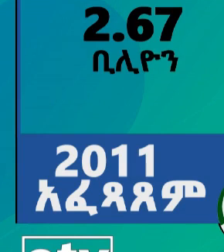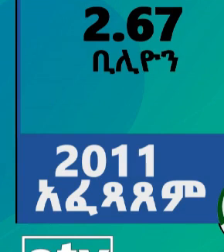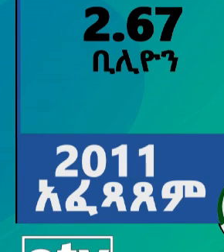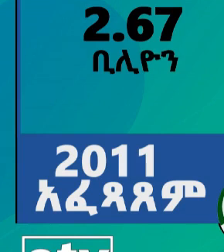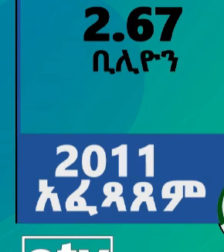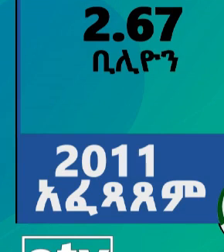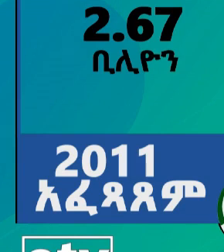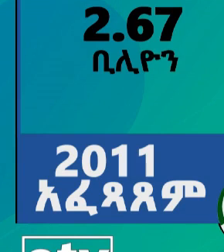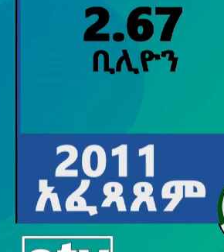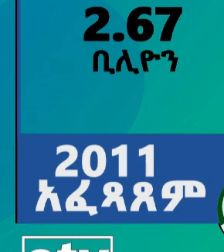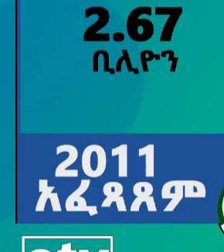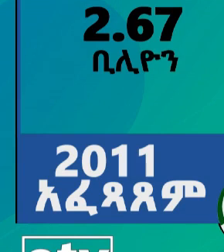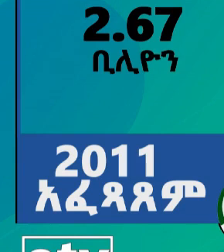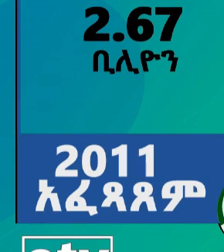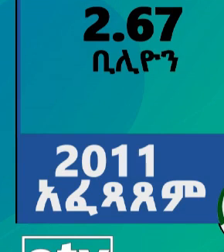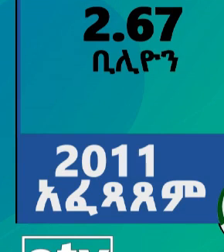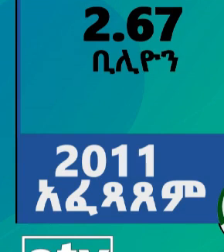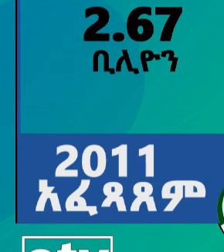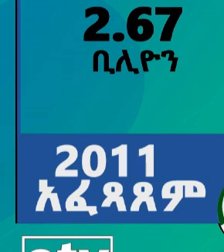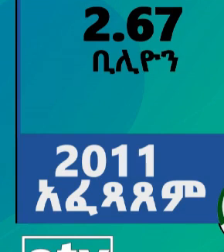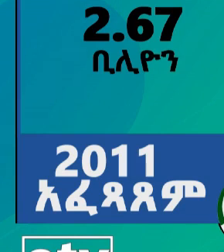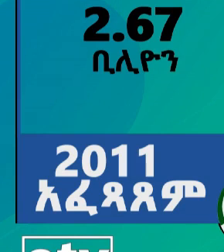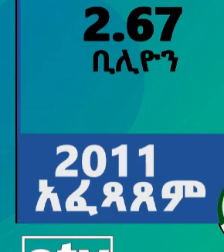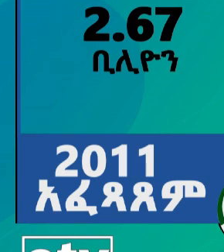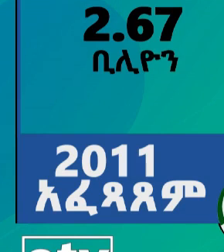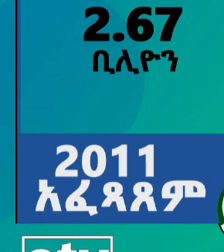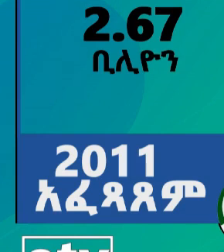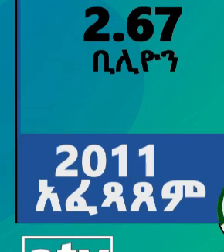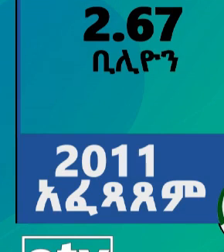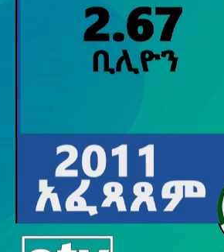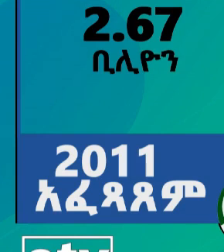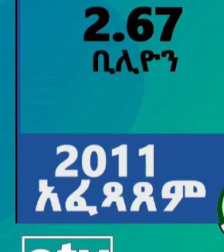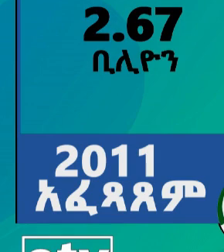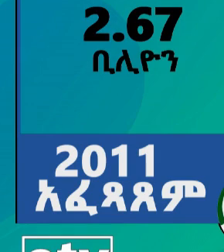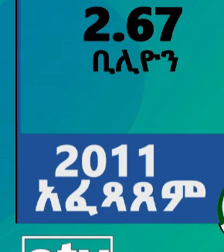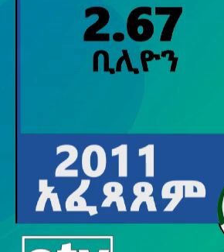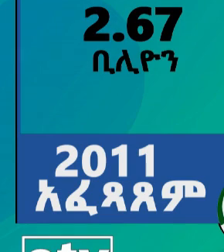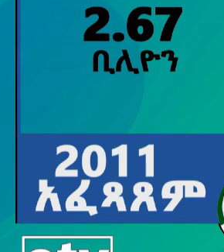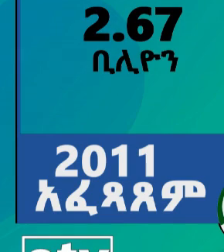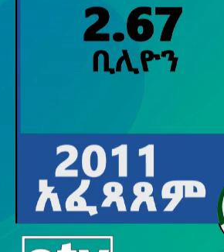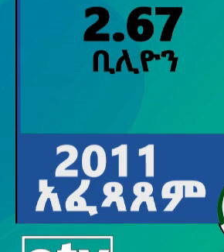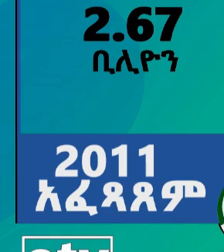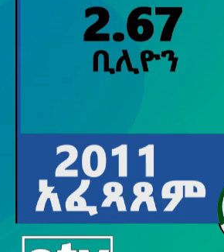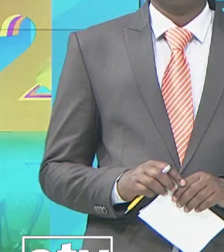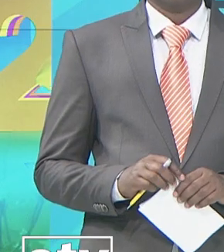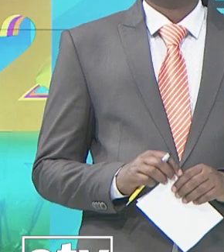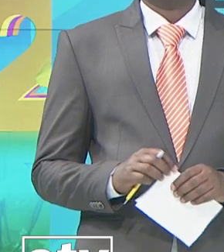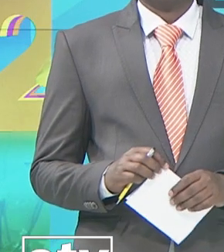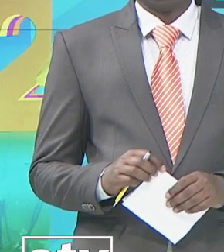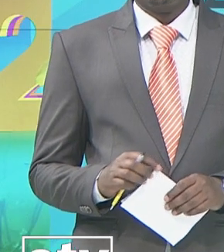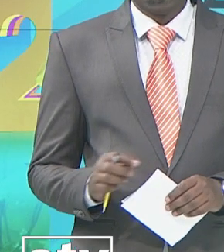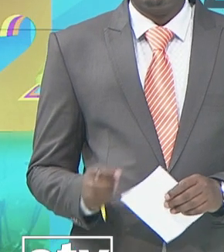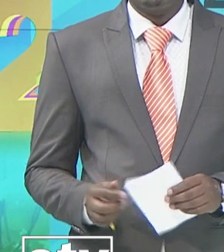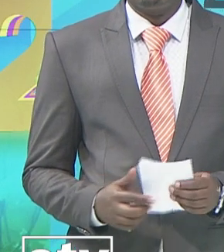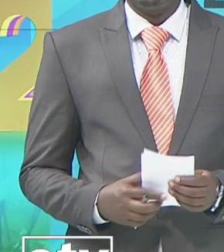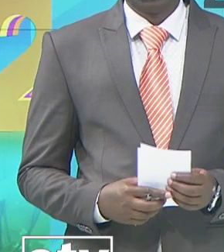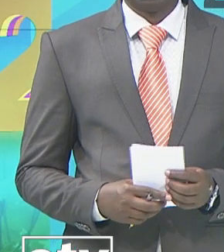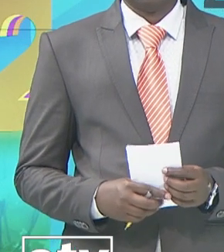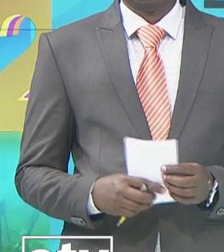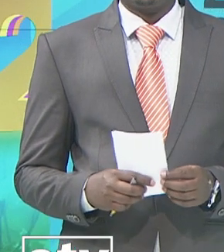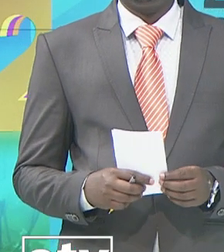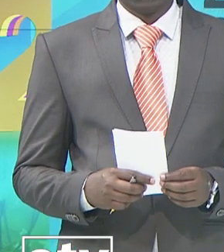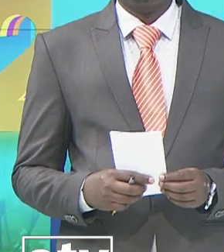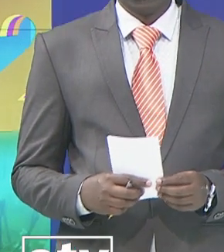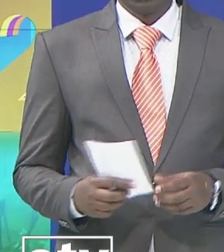ተችሏል። በእቅድ ደረጃ 13% ጭማሪ የነበረበት ቢሆንም ነገር ግን በመቶኛ ቀደም ሲል ለማንሳት እንደሞከርኩት ከ80%